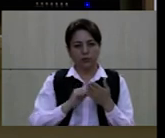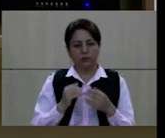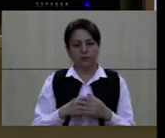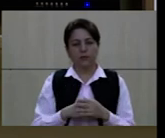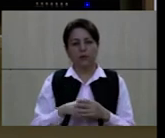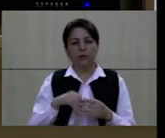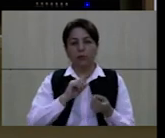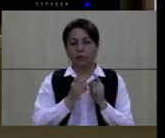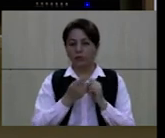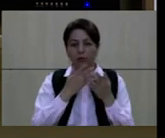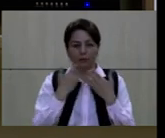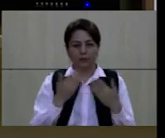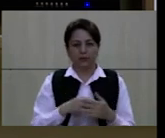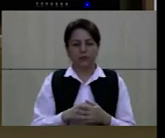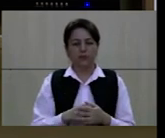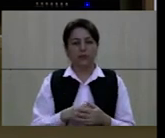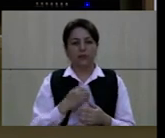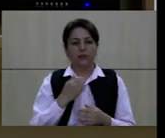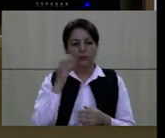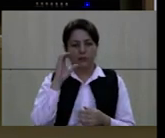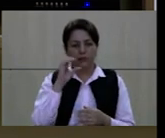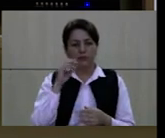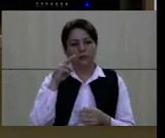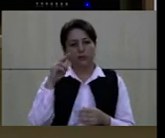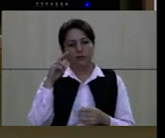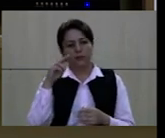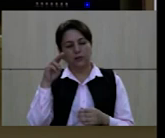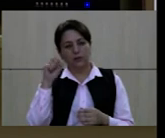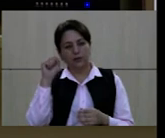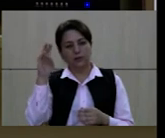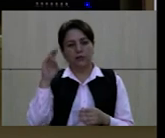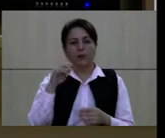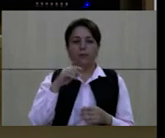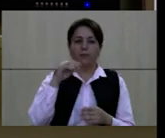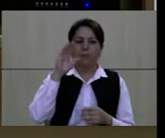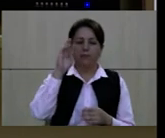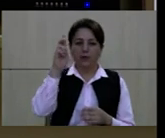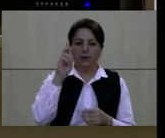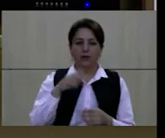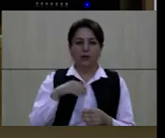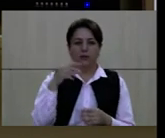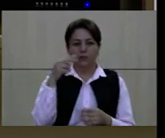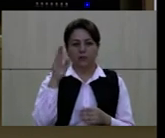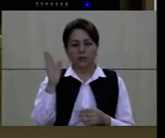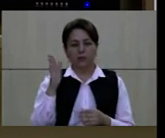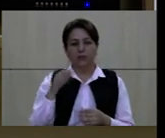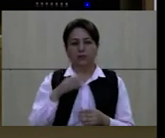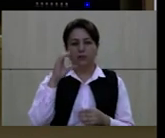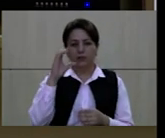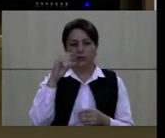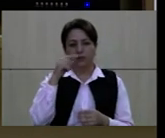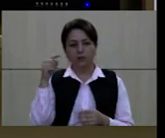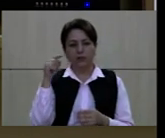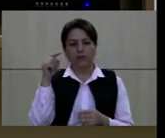yani uzgarışsız qoladı. S'dan A, koşu S'dan B. Teng bo'ladi. S'dan